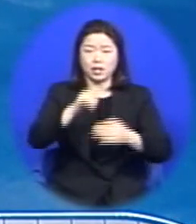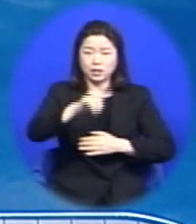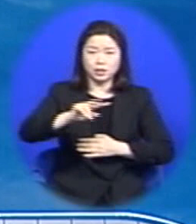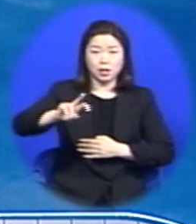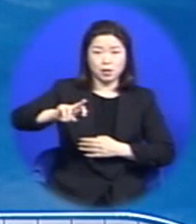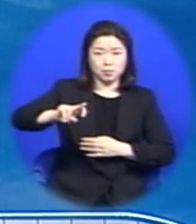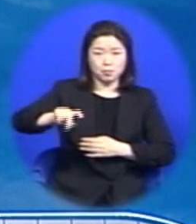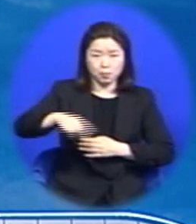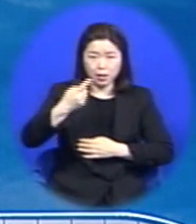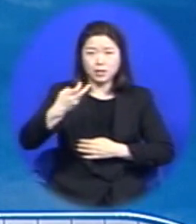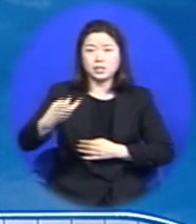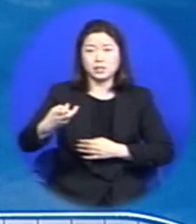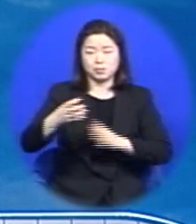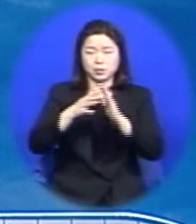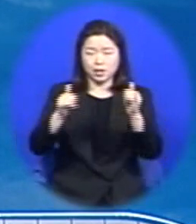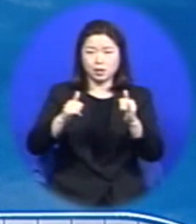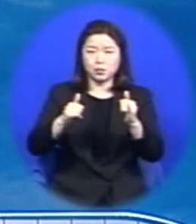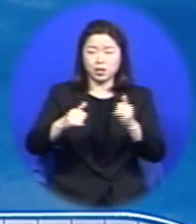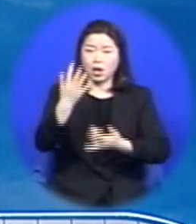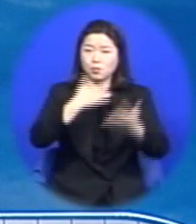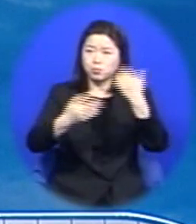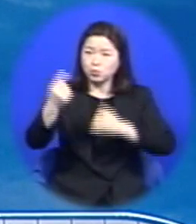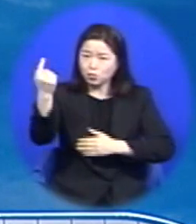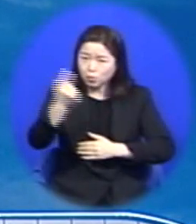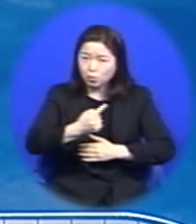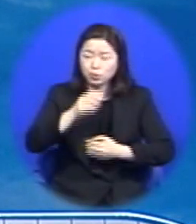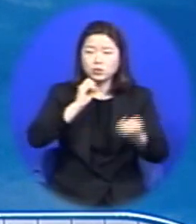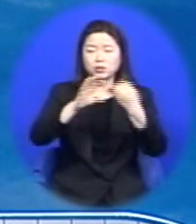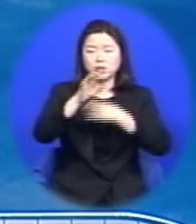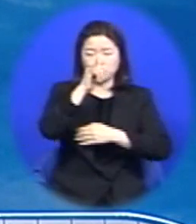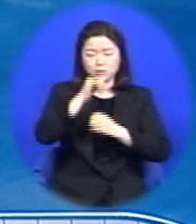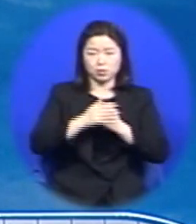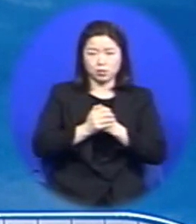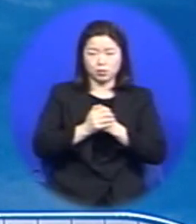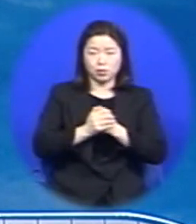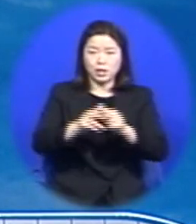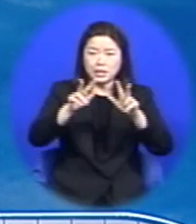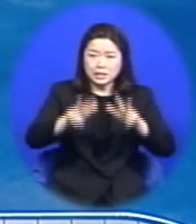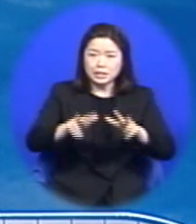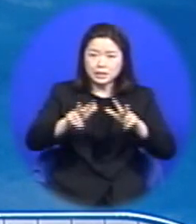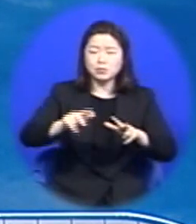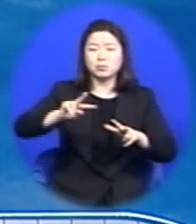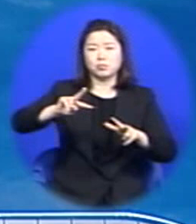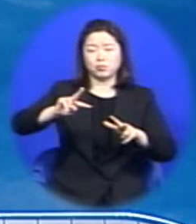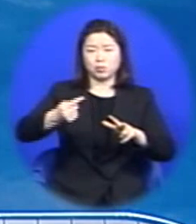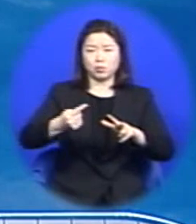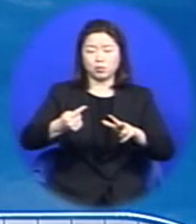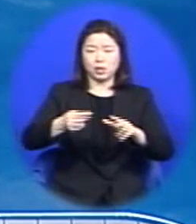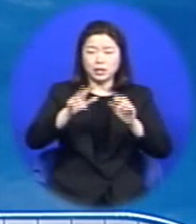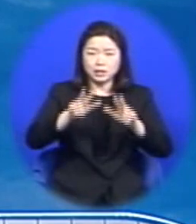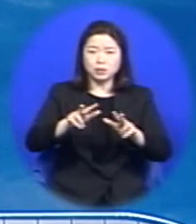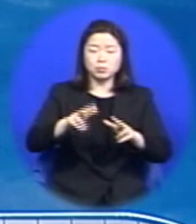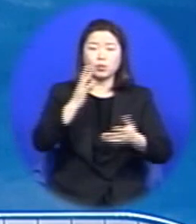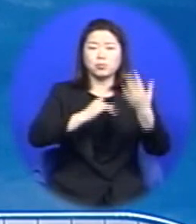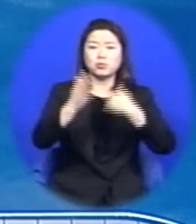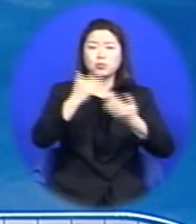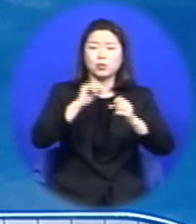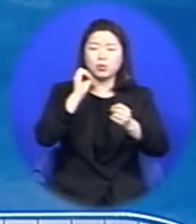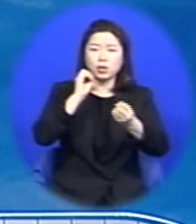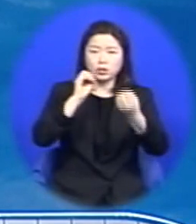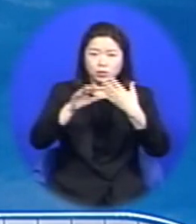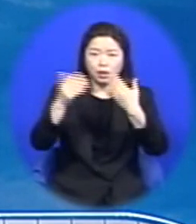거예요. 여러분 지금이야말로 불이 임하는 예배를 허락하시는 것이 하나님의